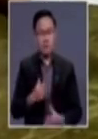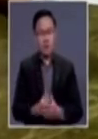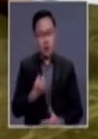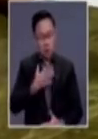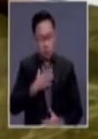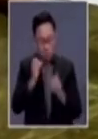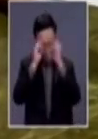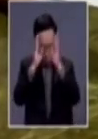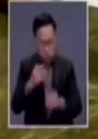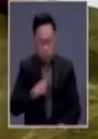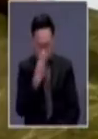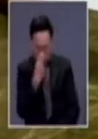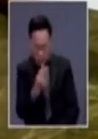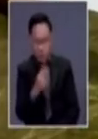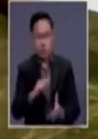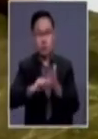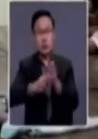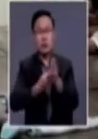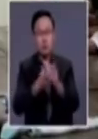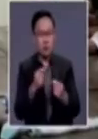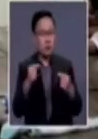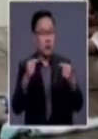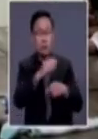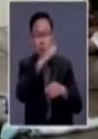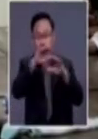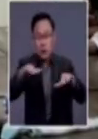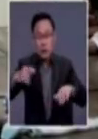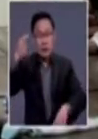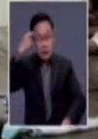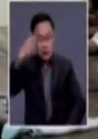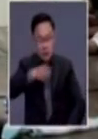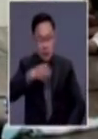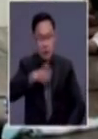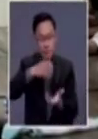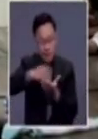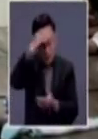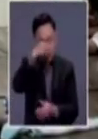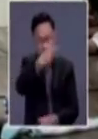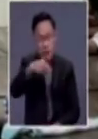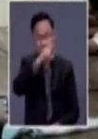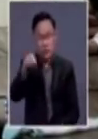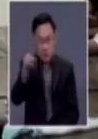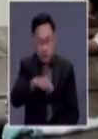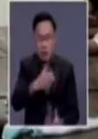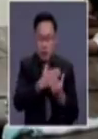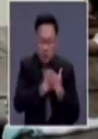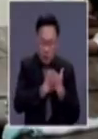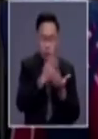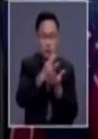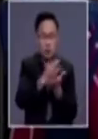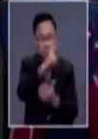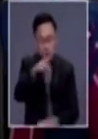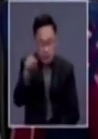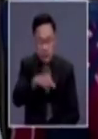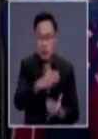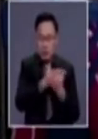ามันเป็นจุดเริ่มอะค่ะจุดเริ่มแรกที่จะทำให้มันดีทุกอย่างดีเพราะว่าถ้าเขารักภาษาอังกฤษถ้าเขารักคุณครูที่เขาสอนแล้วเดี๋ยวทุกอย่างมันก็จะ